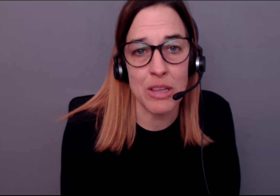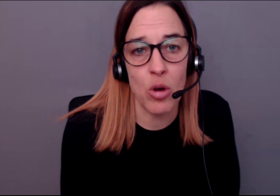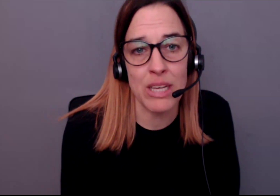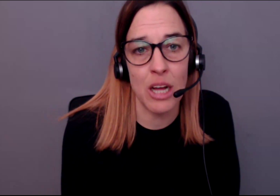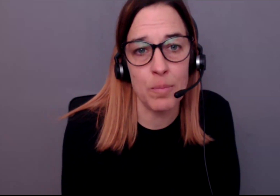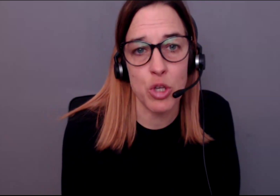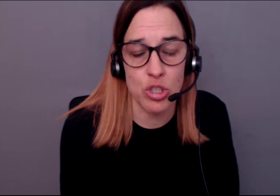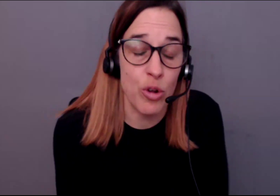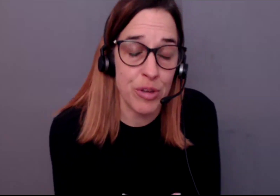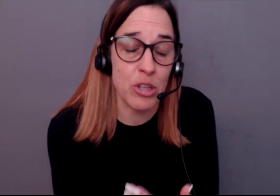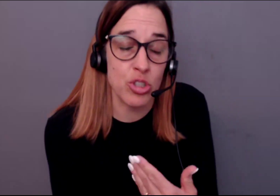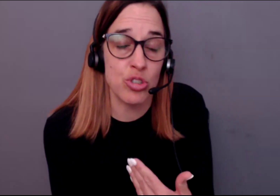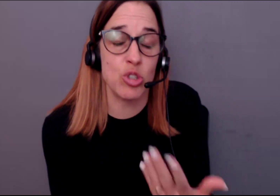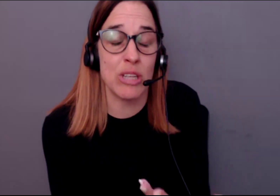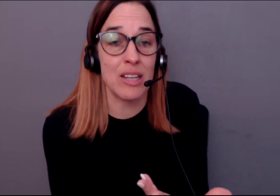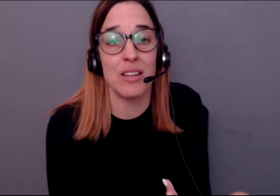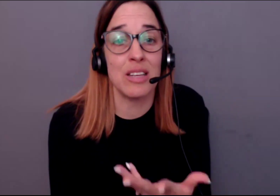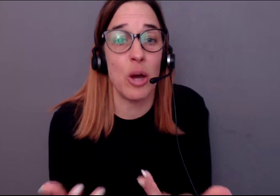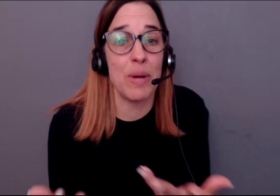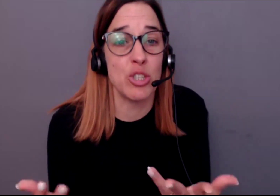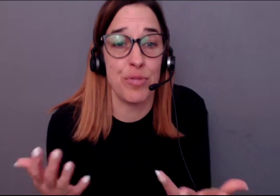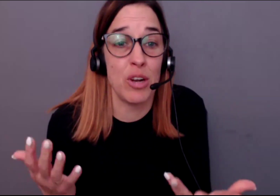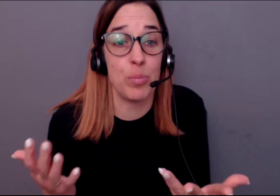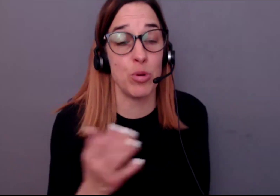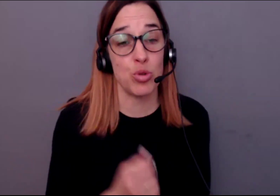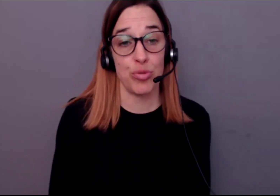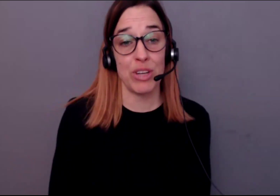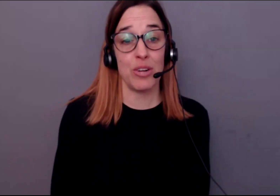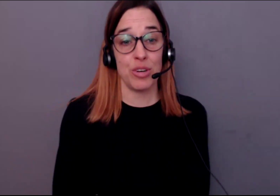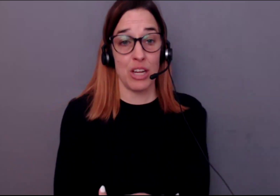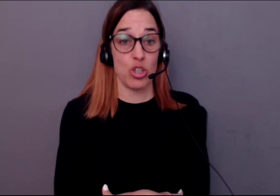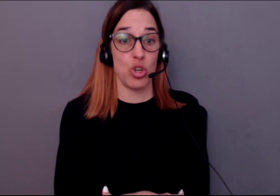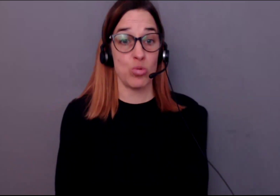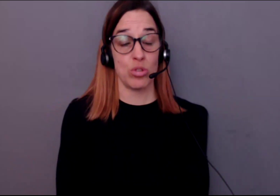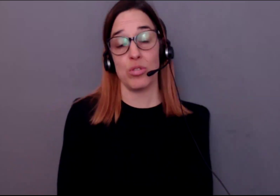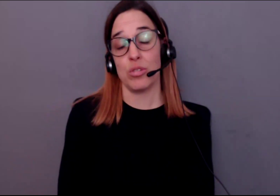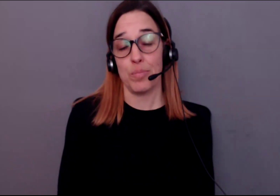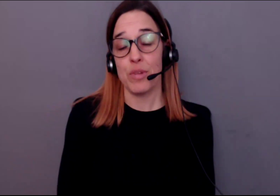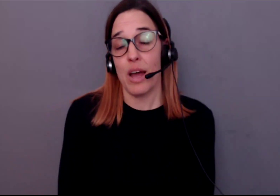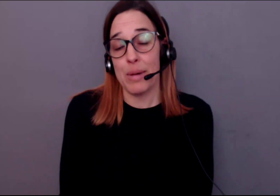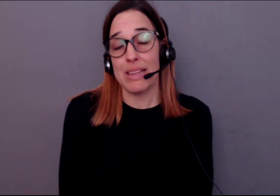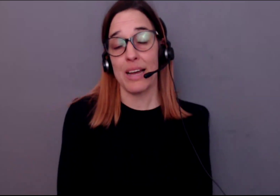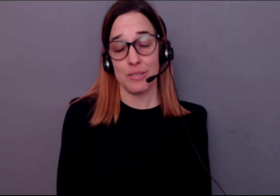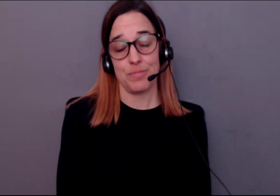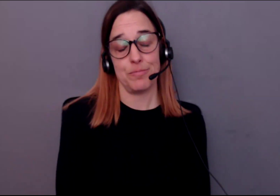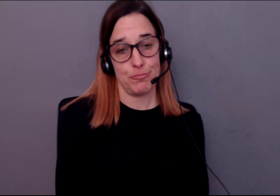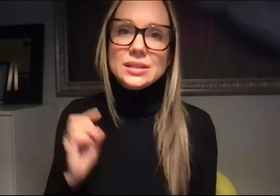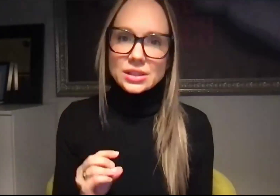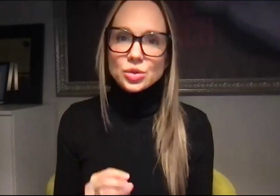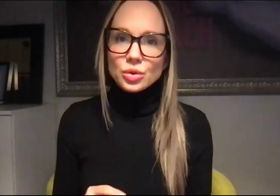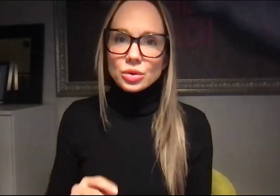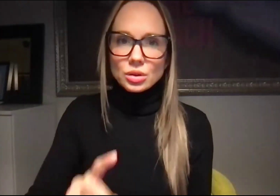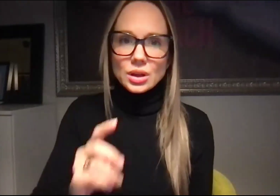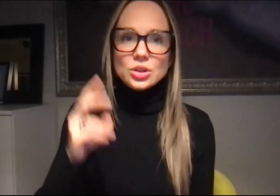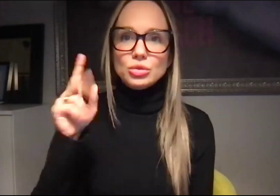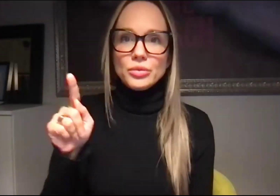truc, mettons, exemple, le fait que je fais du 34, tu sais, comment je fais là, pour me trouver là, quelque chose à ma taille? Oui, ça,